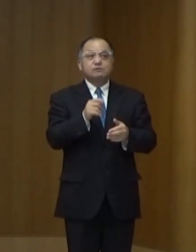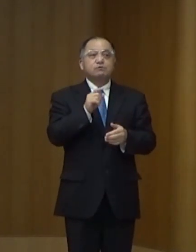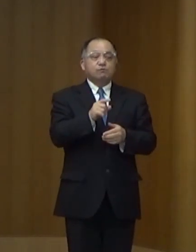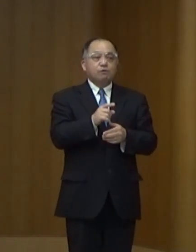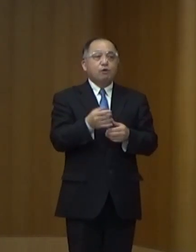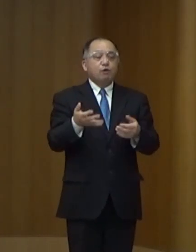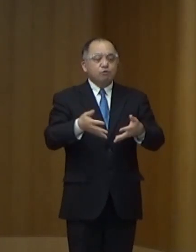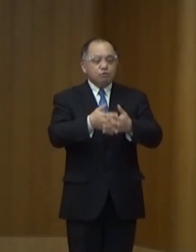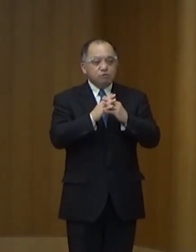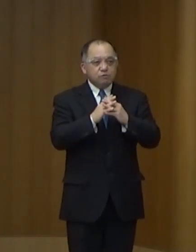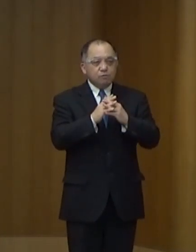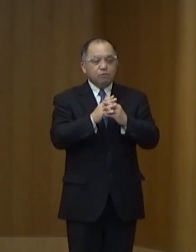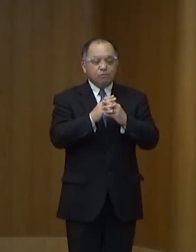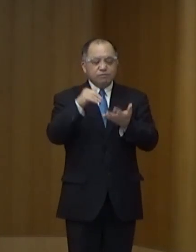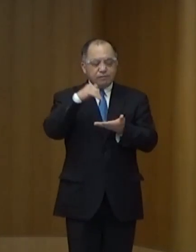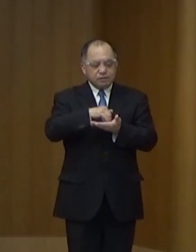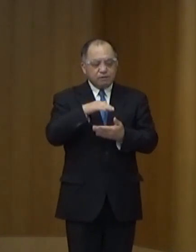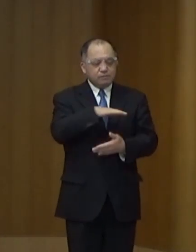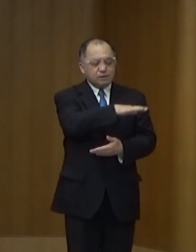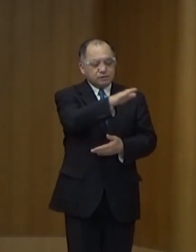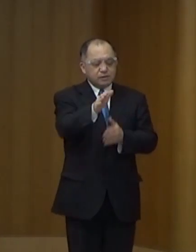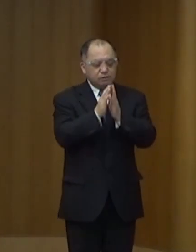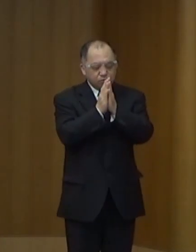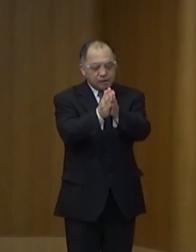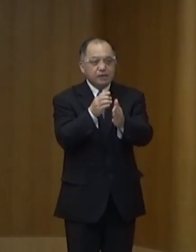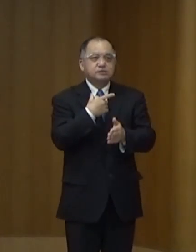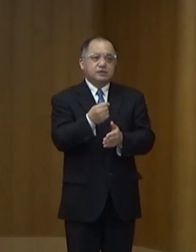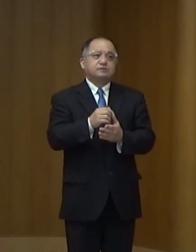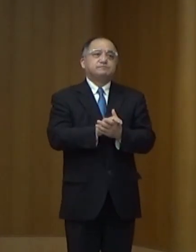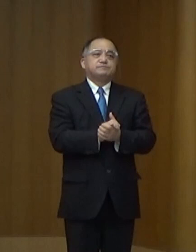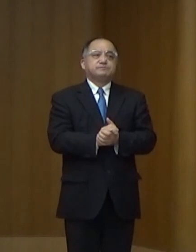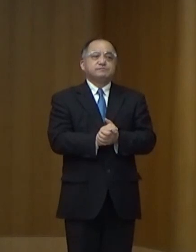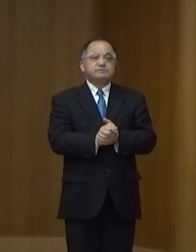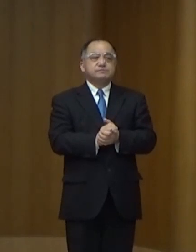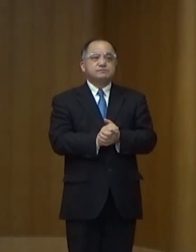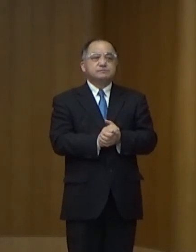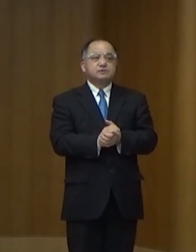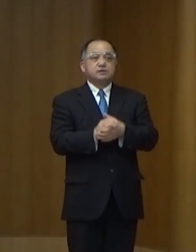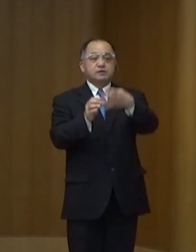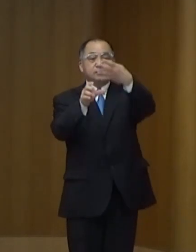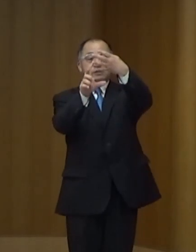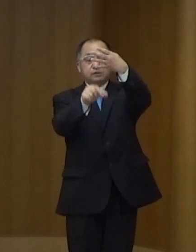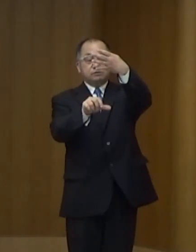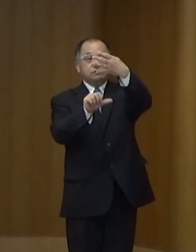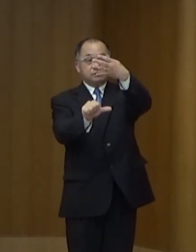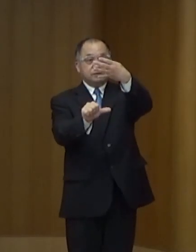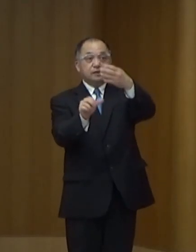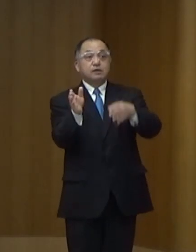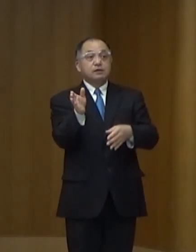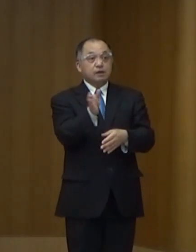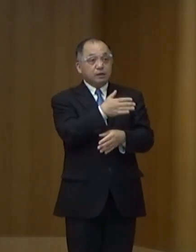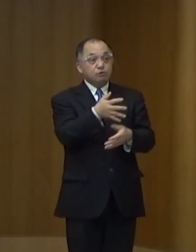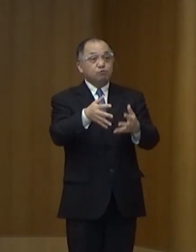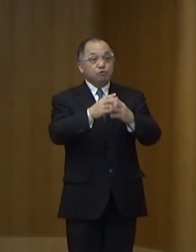り組みの徹底を皆さんにお願いをいたします。また4月5日からの取り組みであ